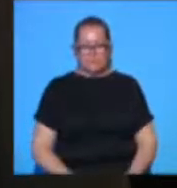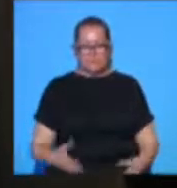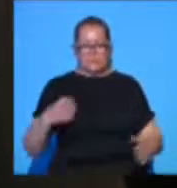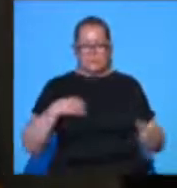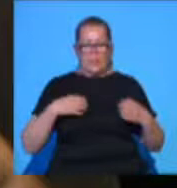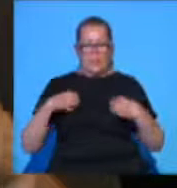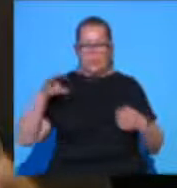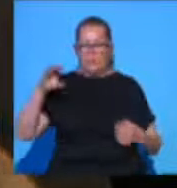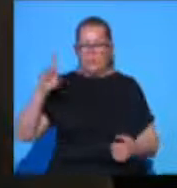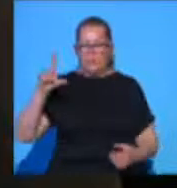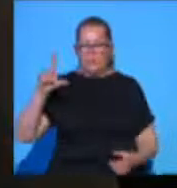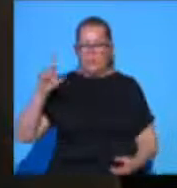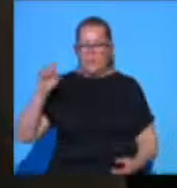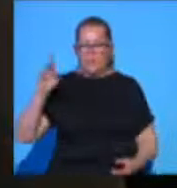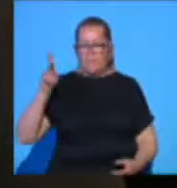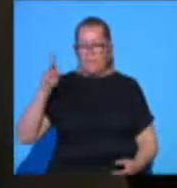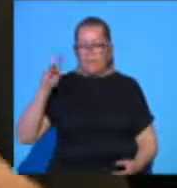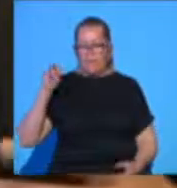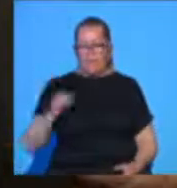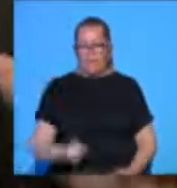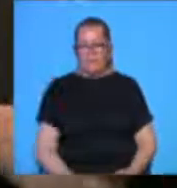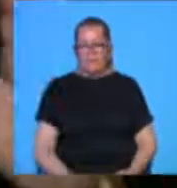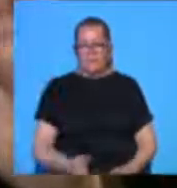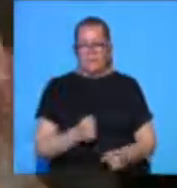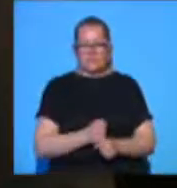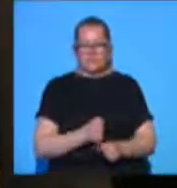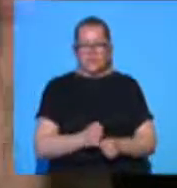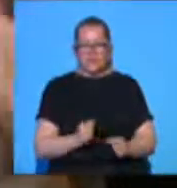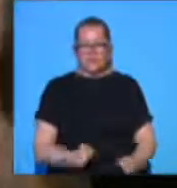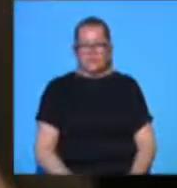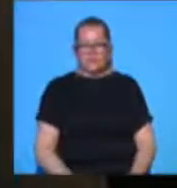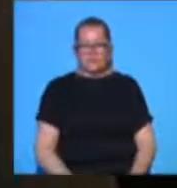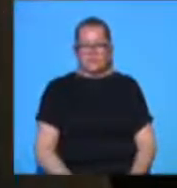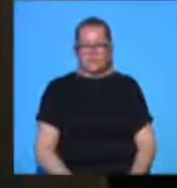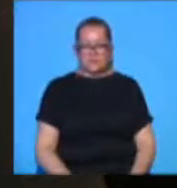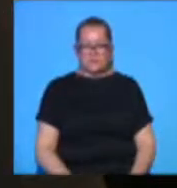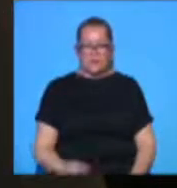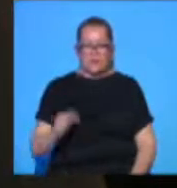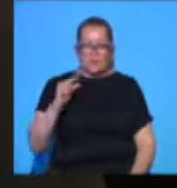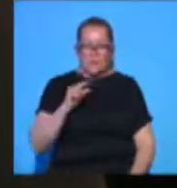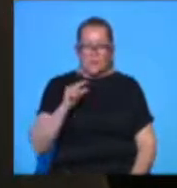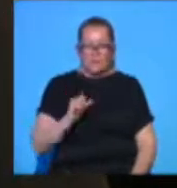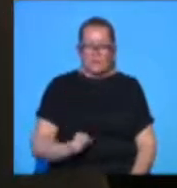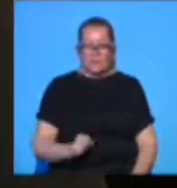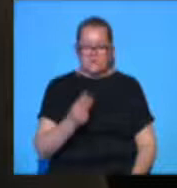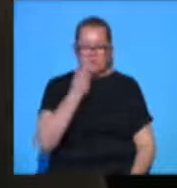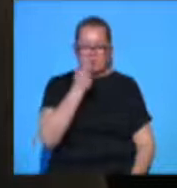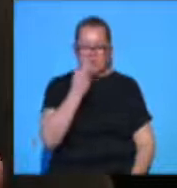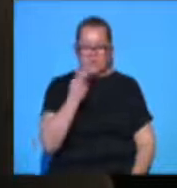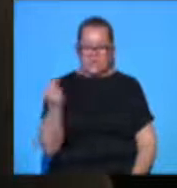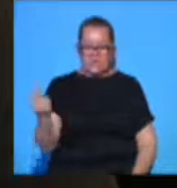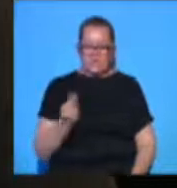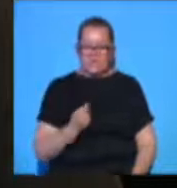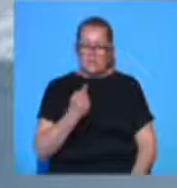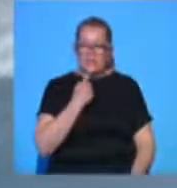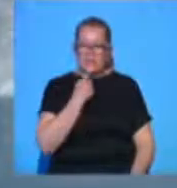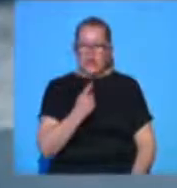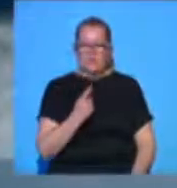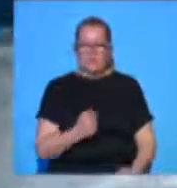Colibri. Deci, practic, ceea ce facem noi e o parte la ceea ce înseamnă Craiova de astăzi, Craiova